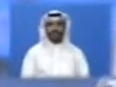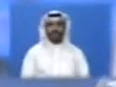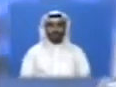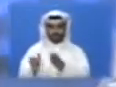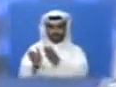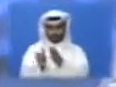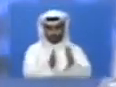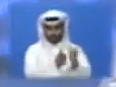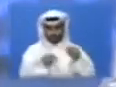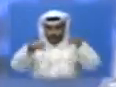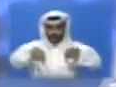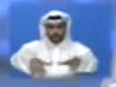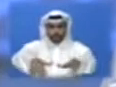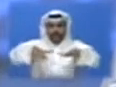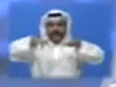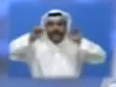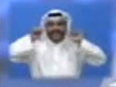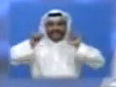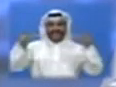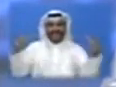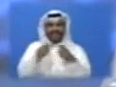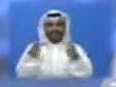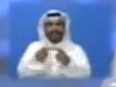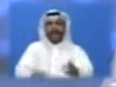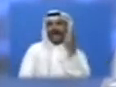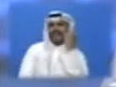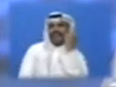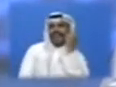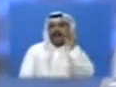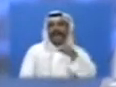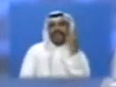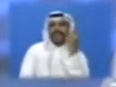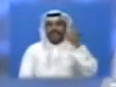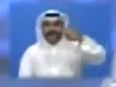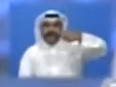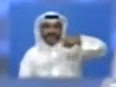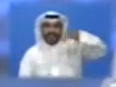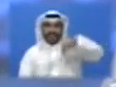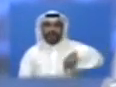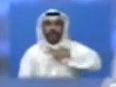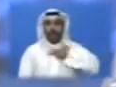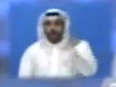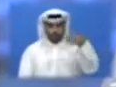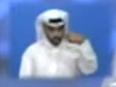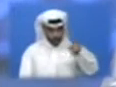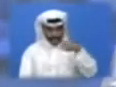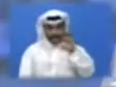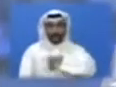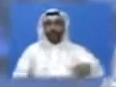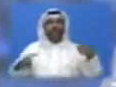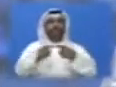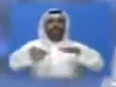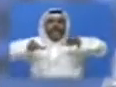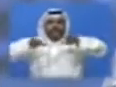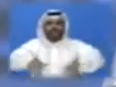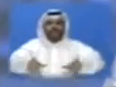اختتمت في البلاد اليوم أعمال اجتماع 13 للوزراء ورؤساء أجهزة الخدمة